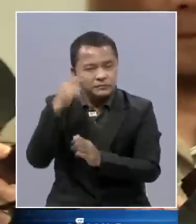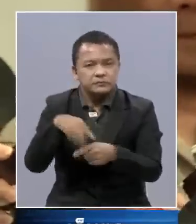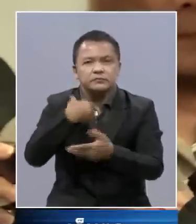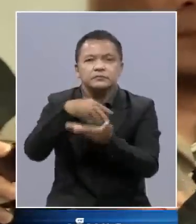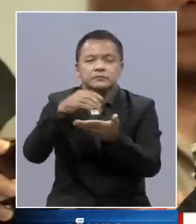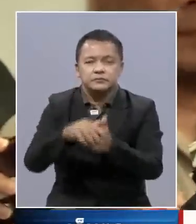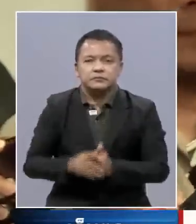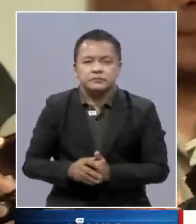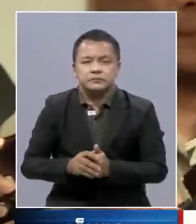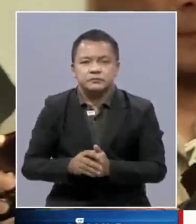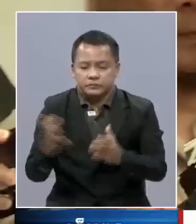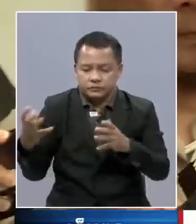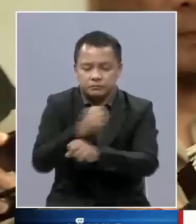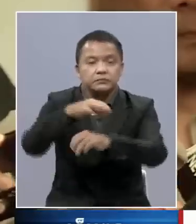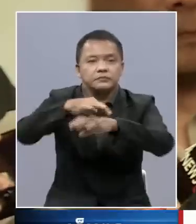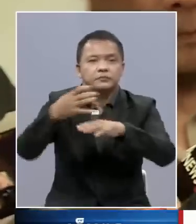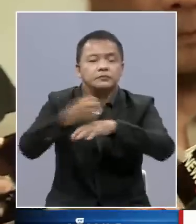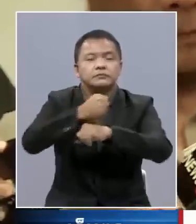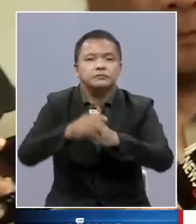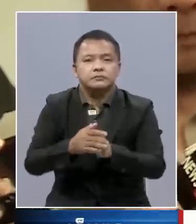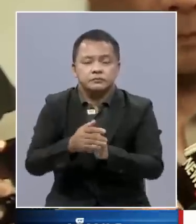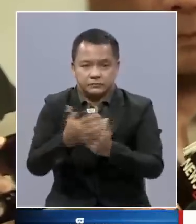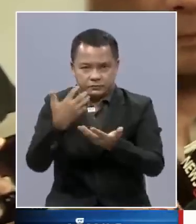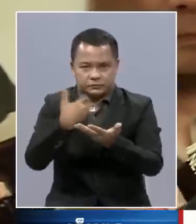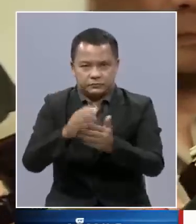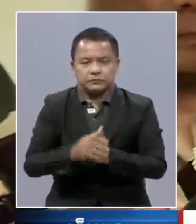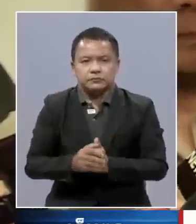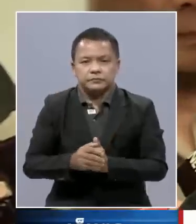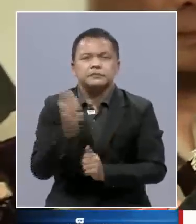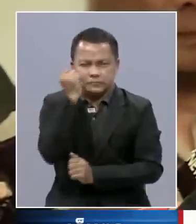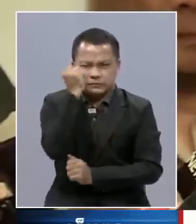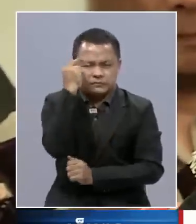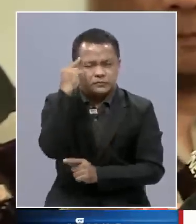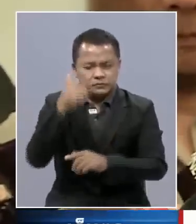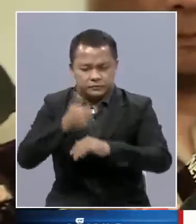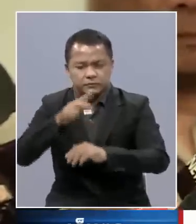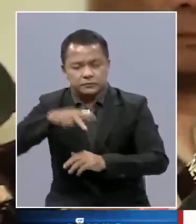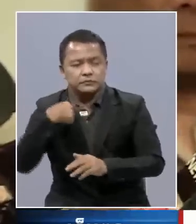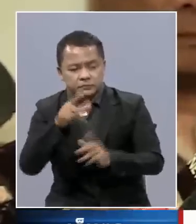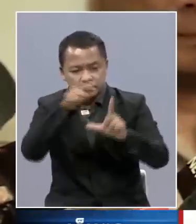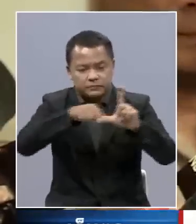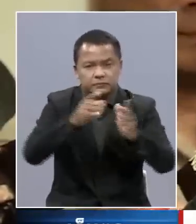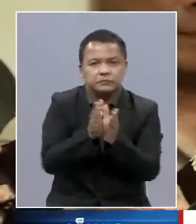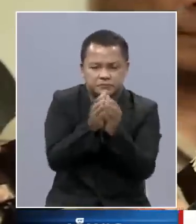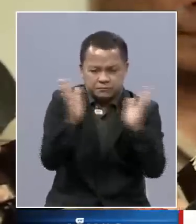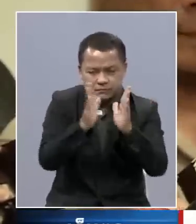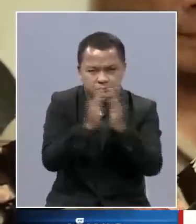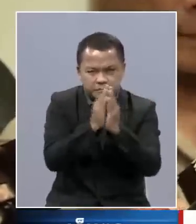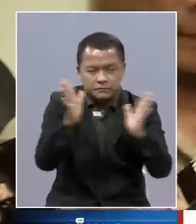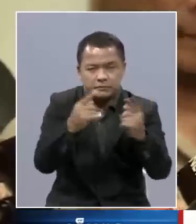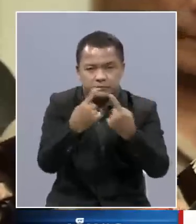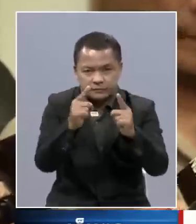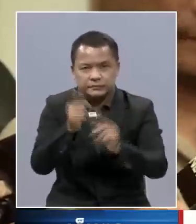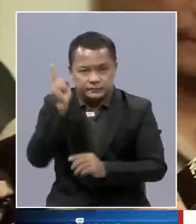ตรพูดนะครับกินรวบทุกตำแหน่งคือคุณอดิศรเนี่ยเข้าใจนะครับว่าก้าวไกลเนี่ยเป็นเสียงข้างมากแต่ในความเป็นจริงเ